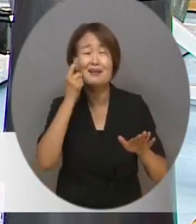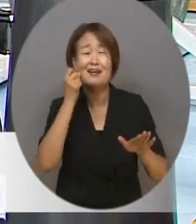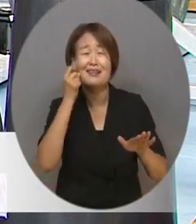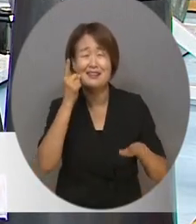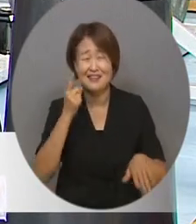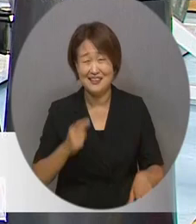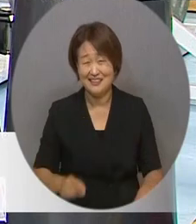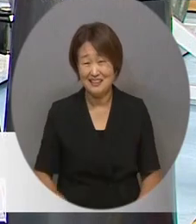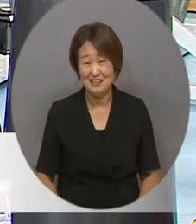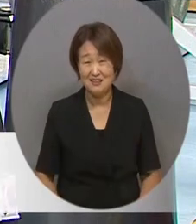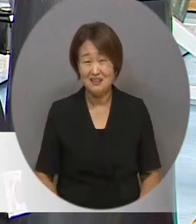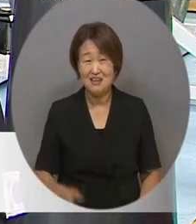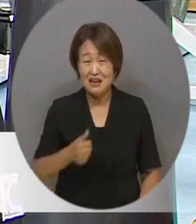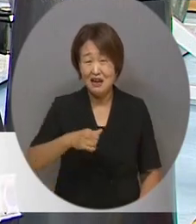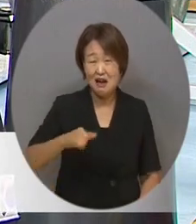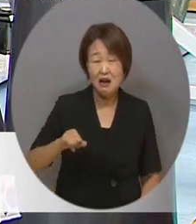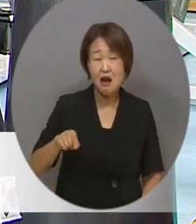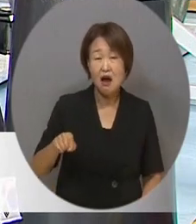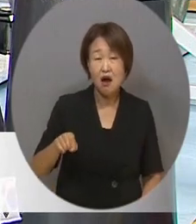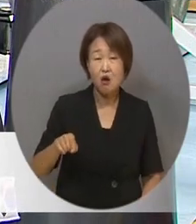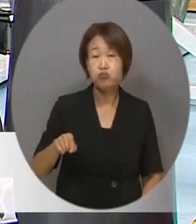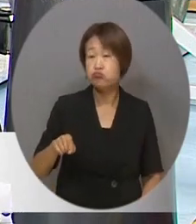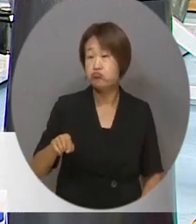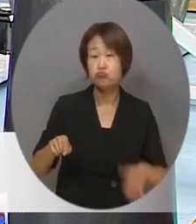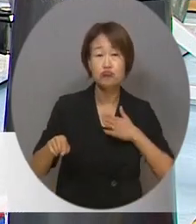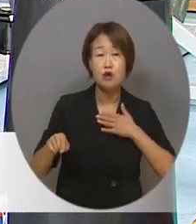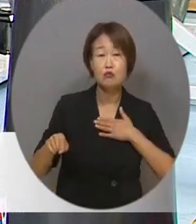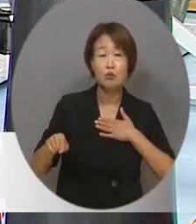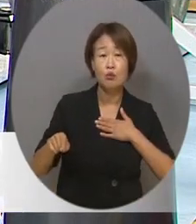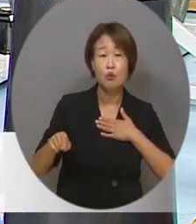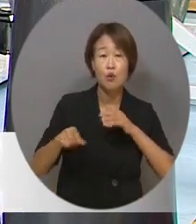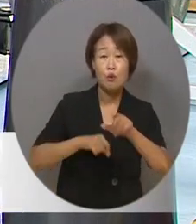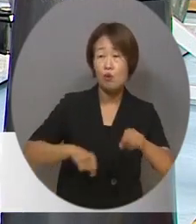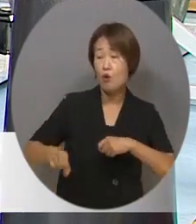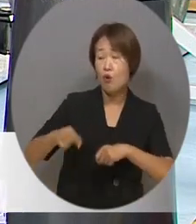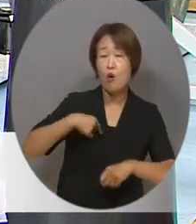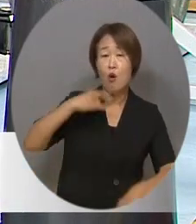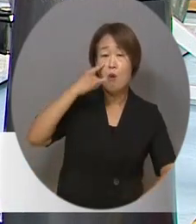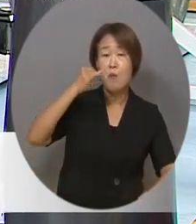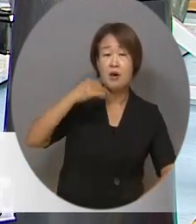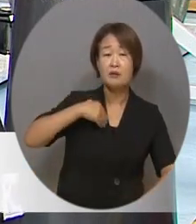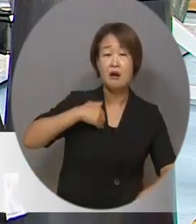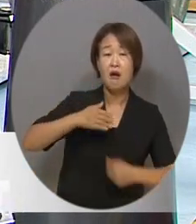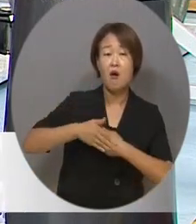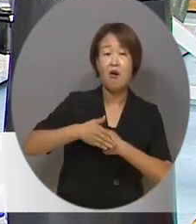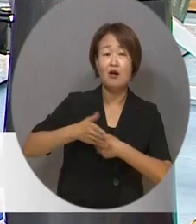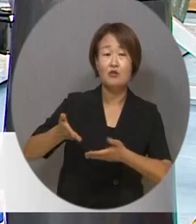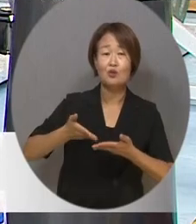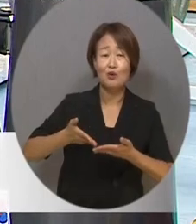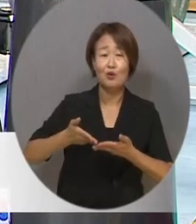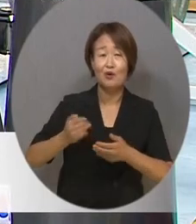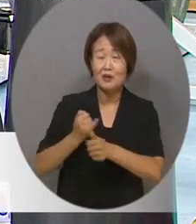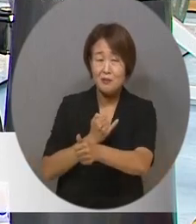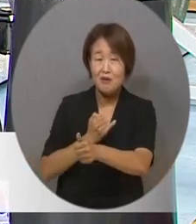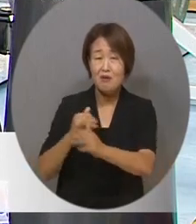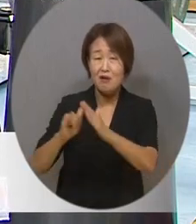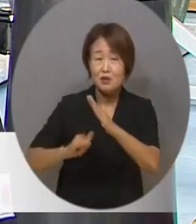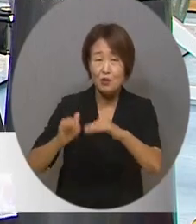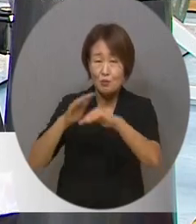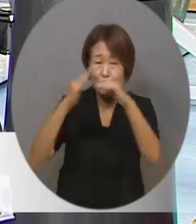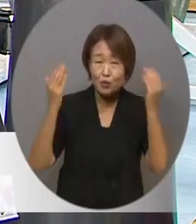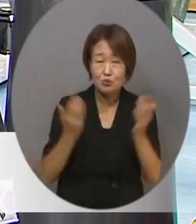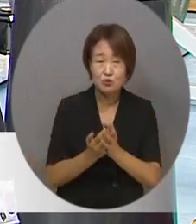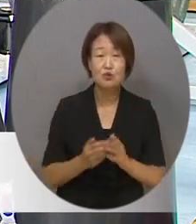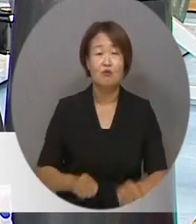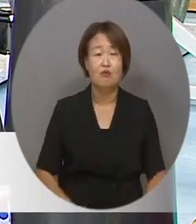있는데 아이들이 오히려 엄마를 응원을 해주고 있어요. 신랑이랑 뭐 식구들이 모든 가족들이